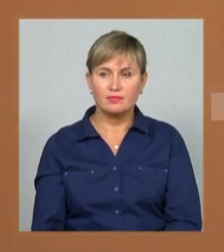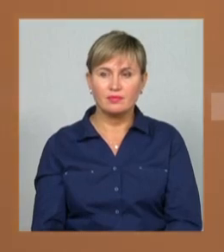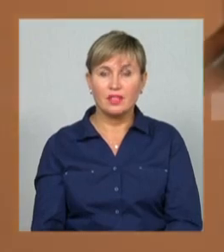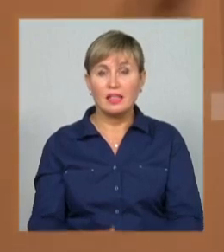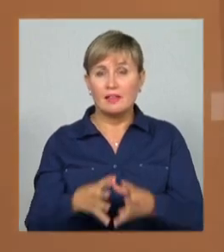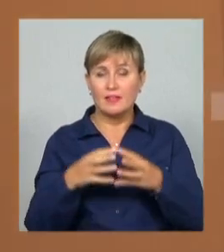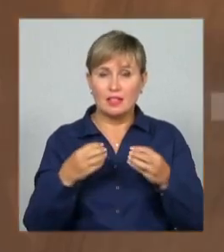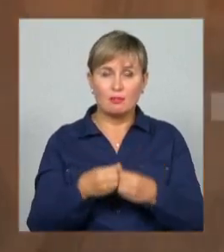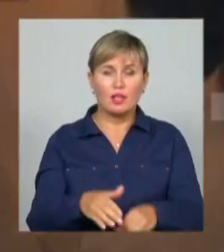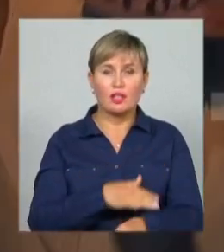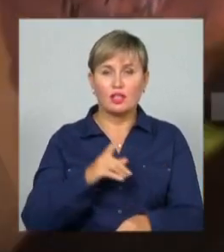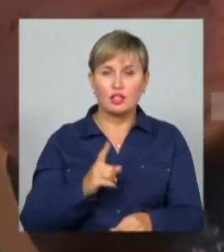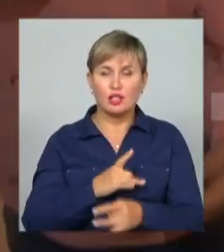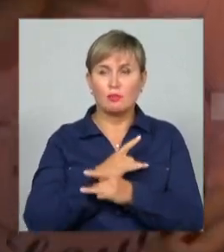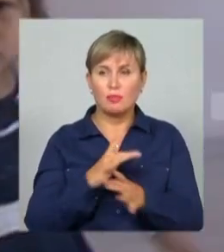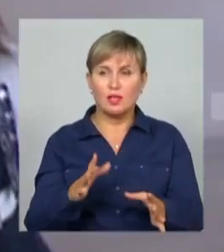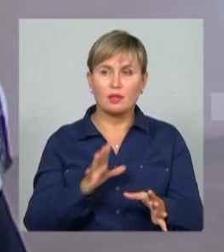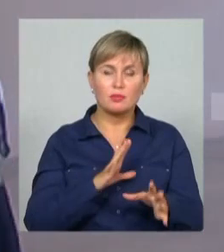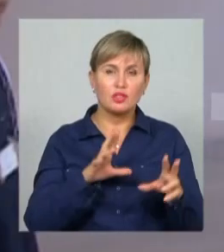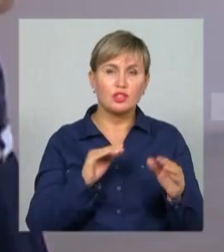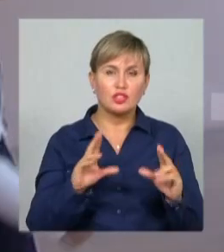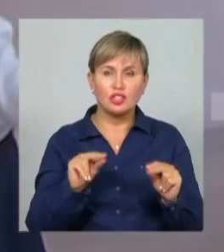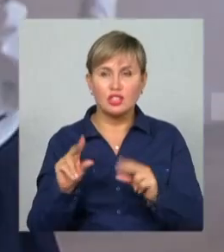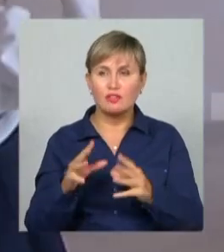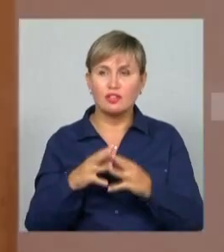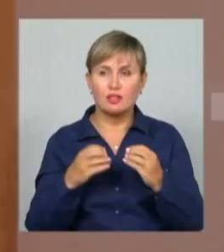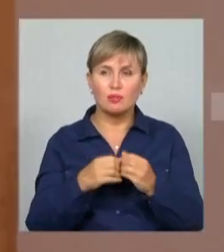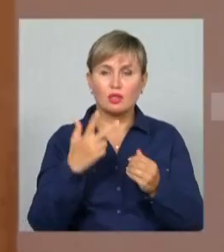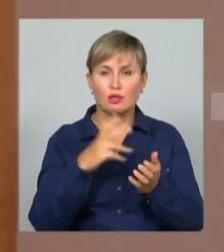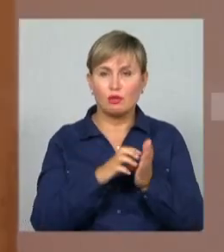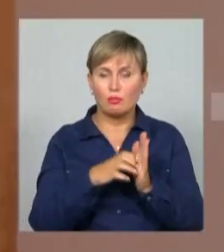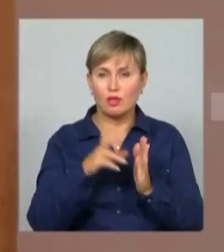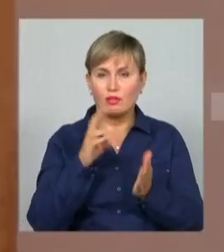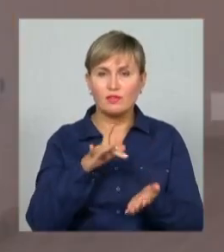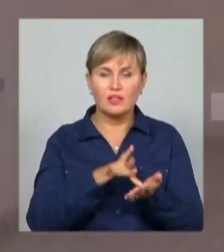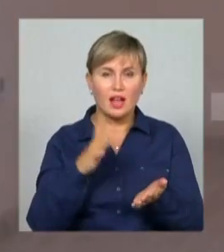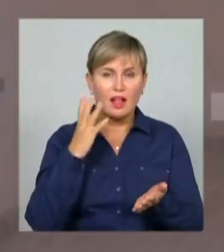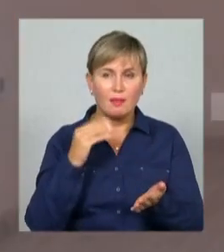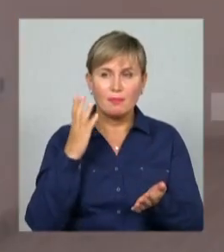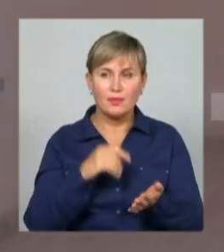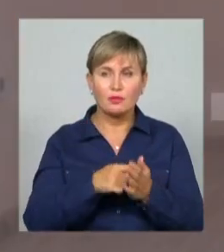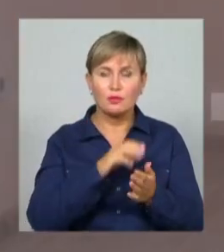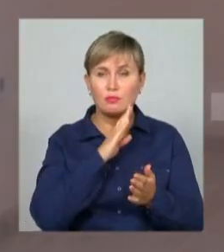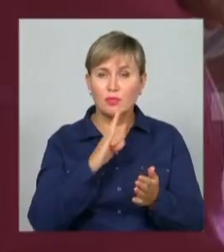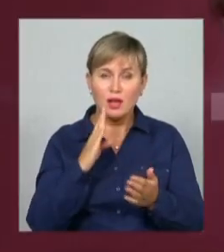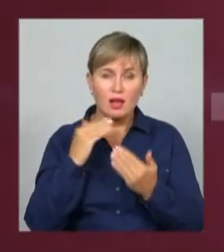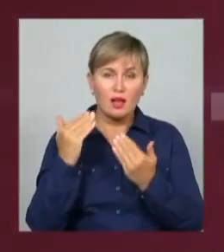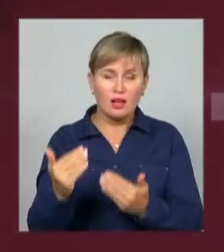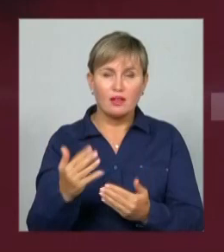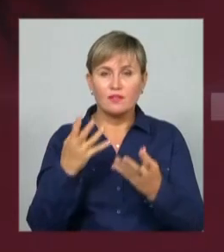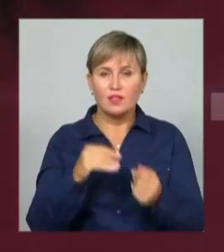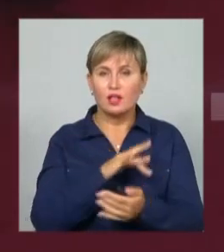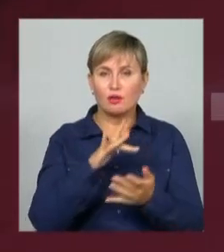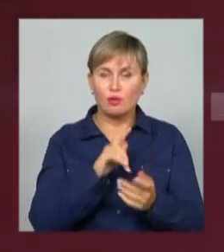Семья Абельдаевых – долгожданный праздник. Они стали счастливыми обладателями трехкомнатной квартиры в центре Алматы. Ключи матери Аялы Жамбыл в день